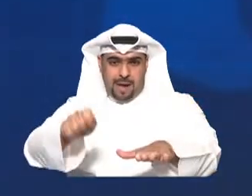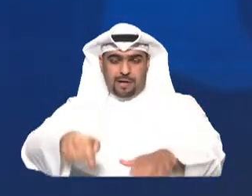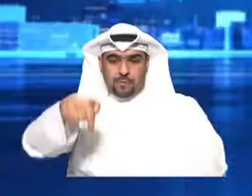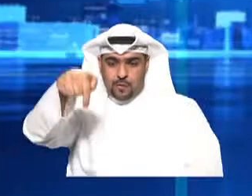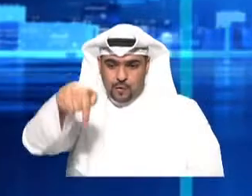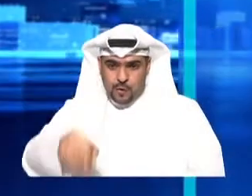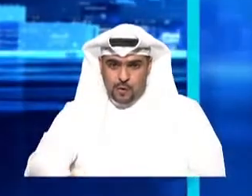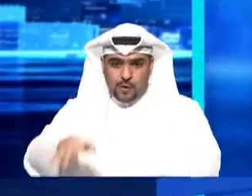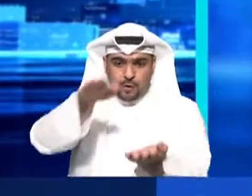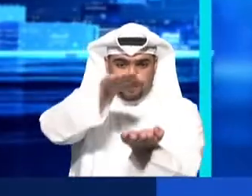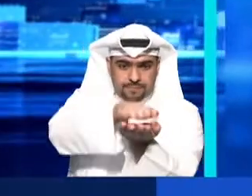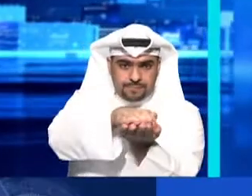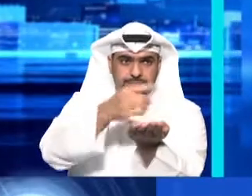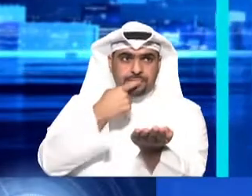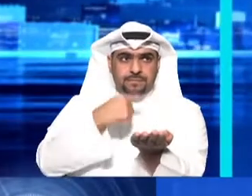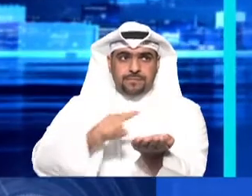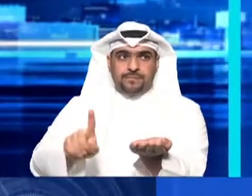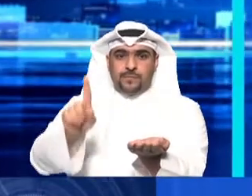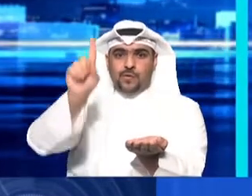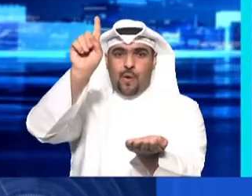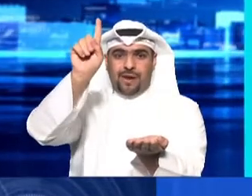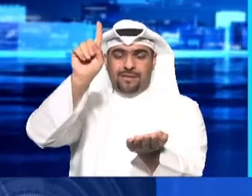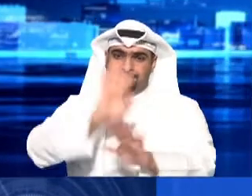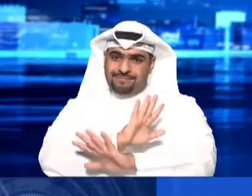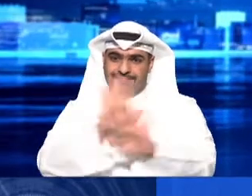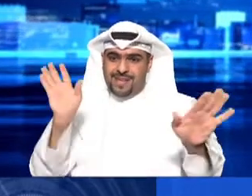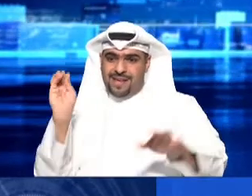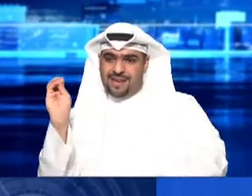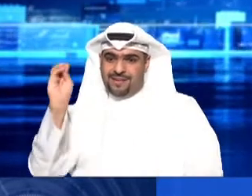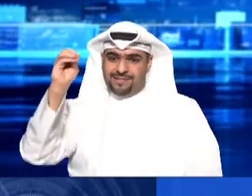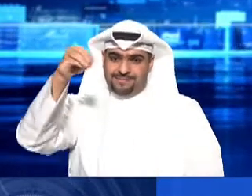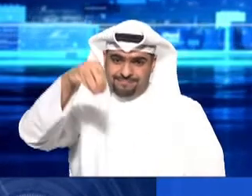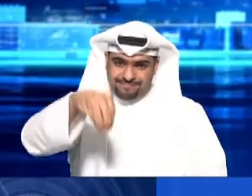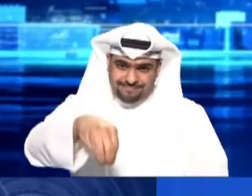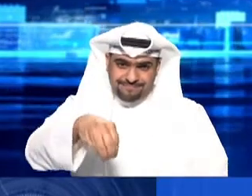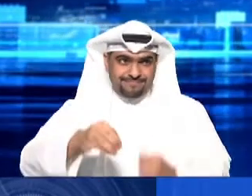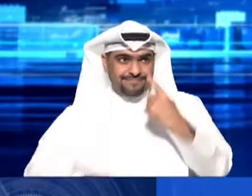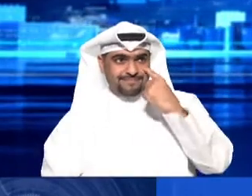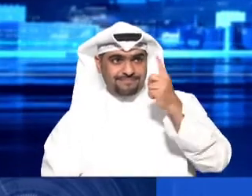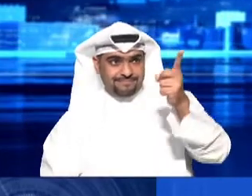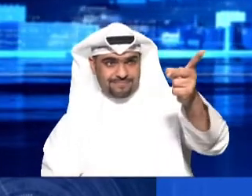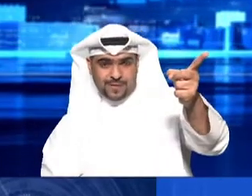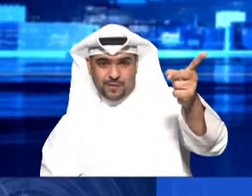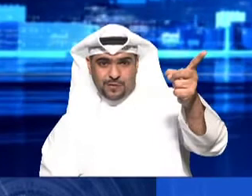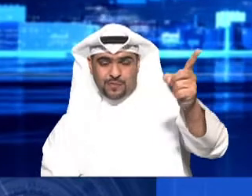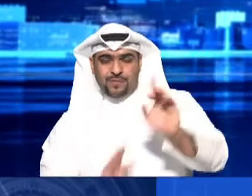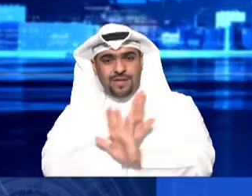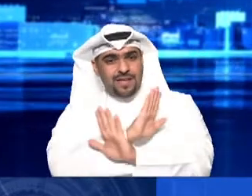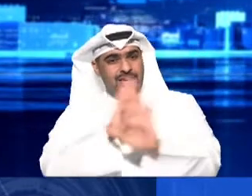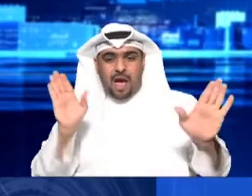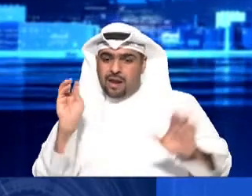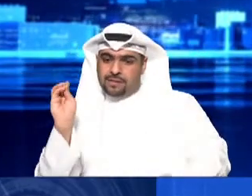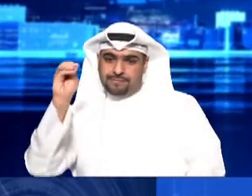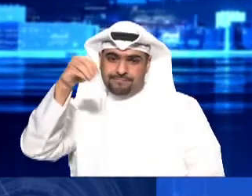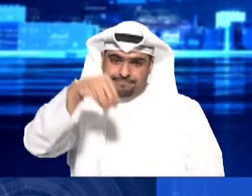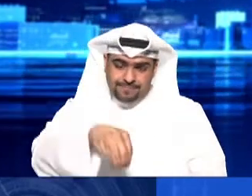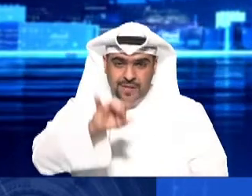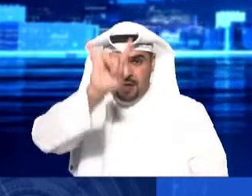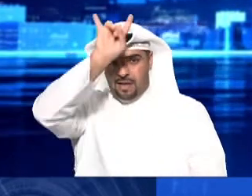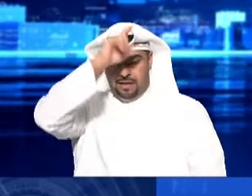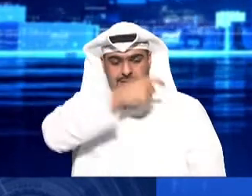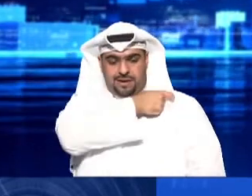المستشار يوسف المطاوع اليوم بمناسبة تعيينهم قضاة بالمحكمة الكلية. وهنأ المستشار يوسف المطاوع في